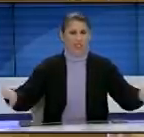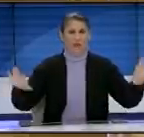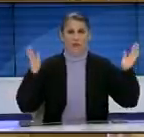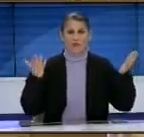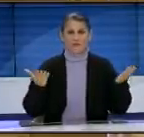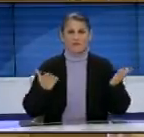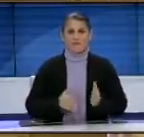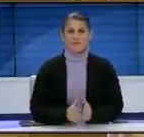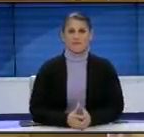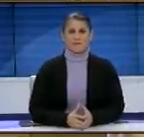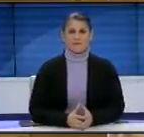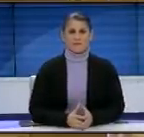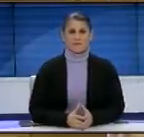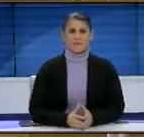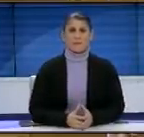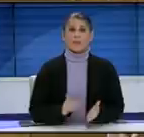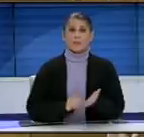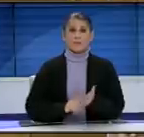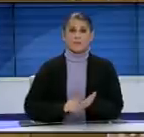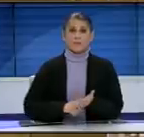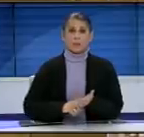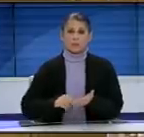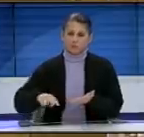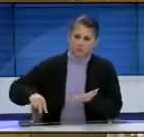Τέλος, επιτάσσει να πρωτοστατήσουμε